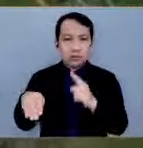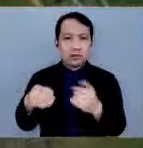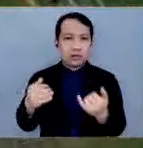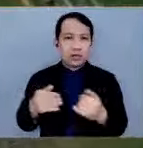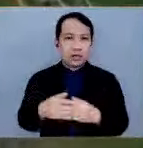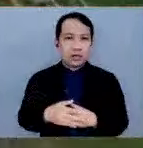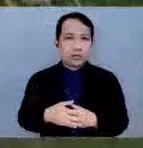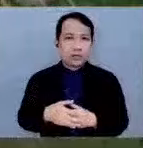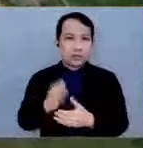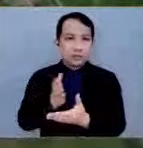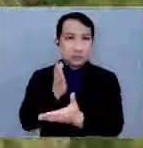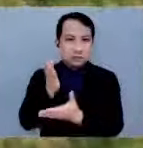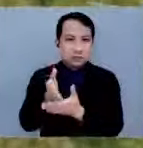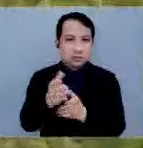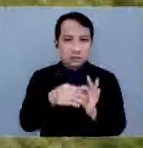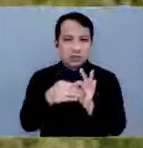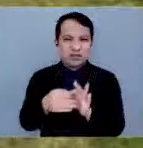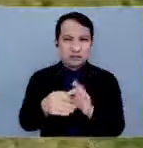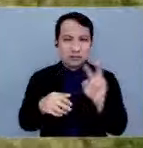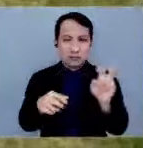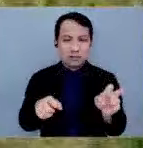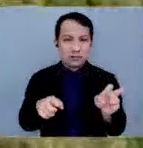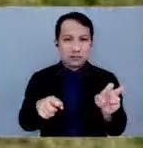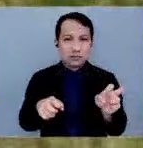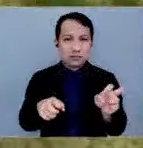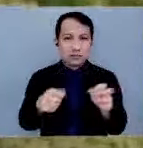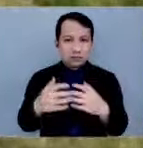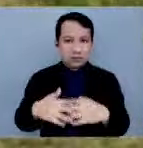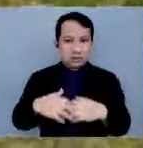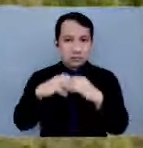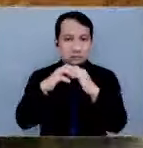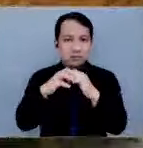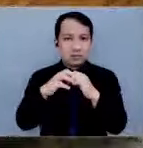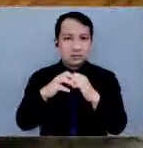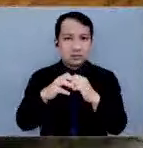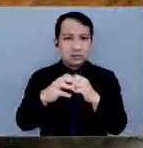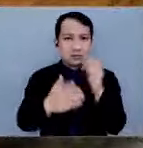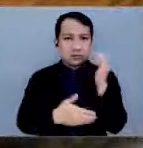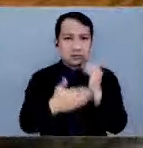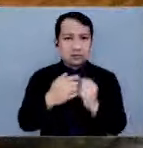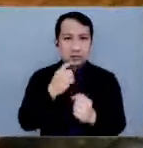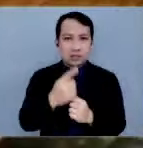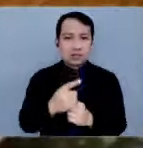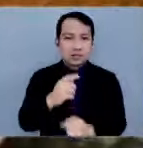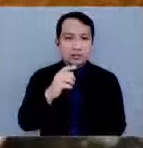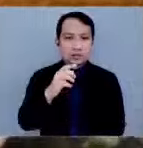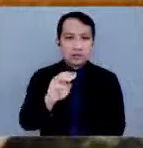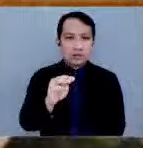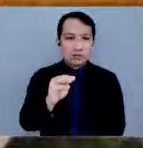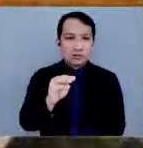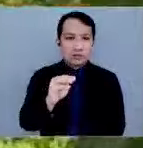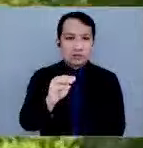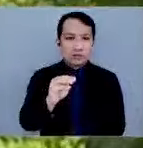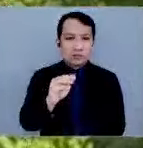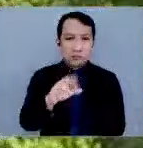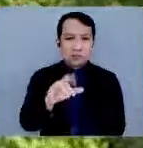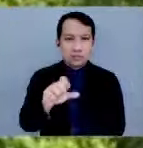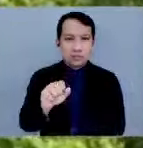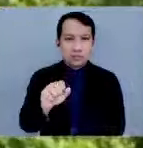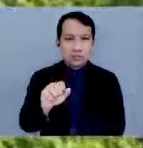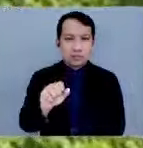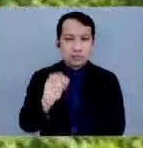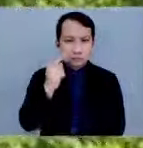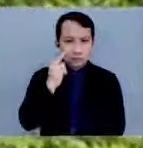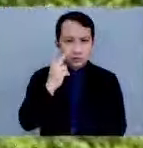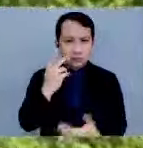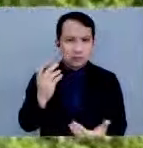Pinuntahan na rin ng News 5 ang isa pang resort na nakatayo sa gitna ng Chocolate Hills. Ito ang Bud Agta sa bayan ng Carmen. Sa ngayon,